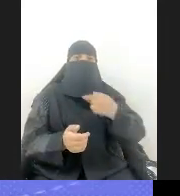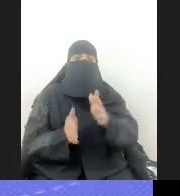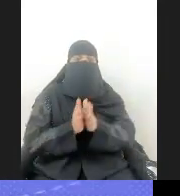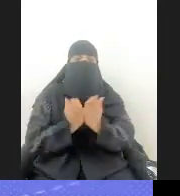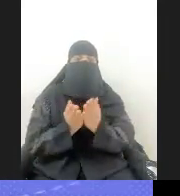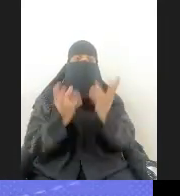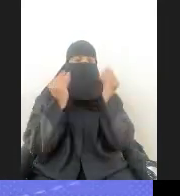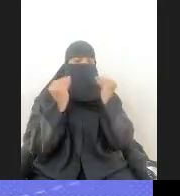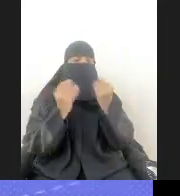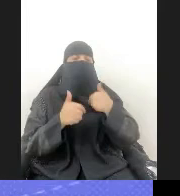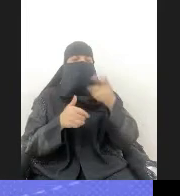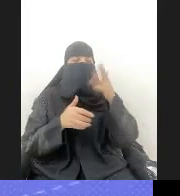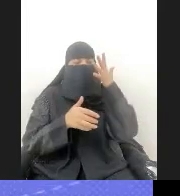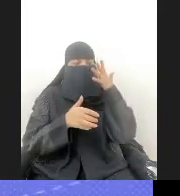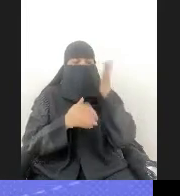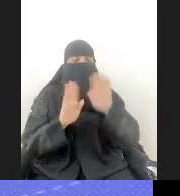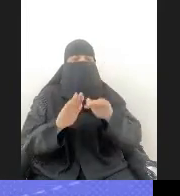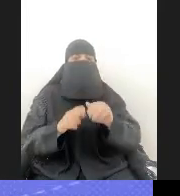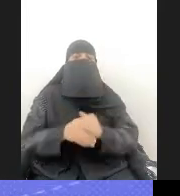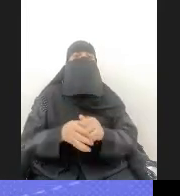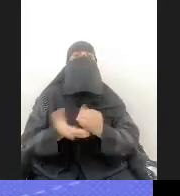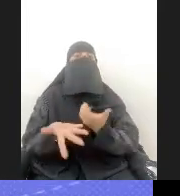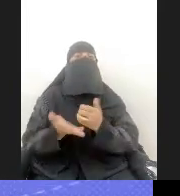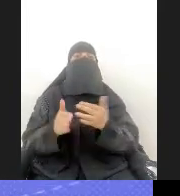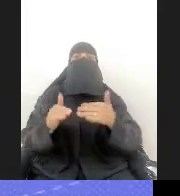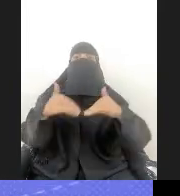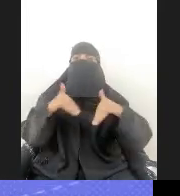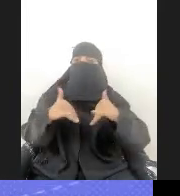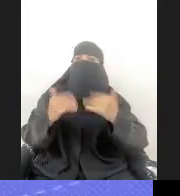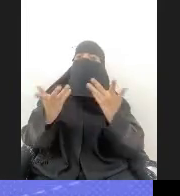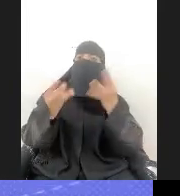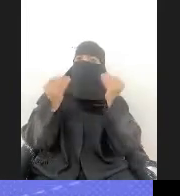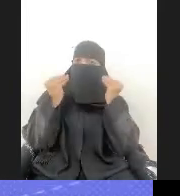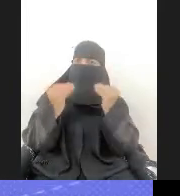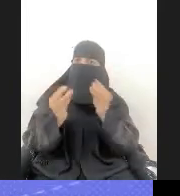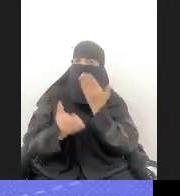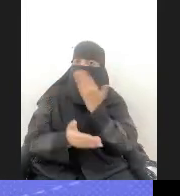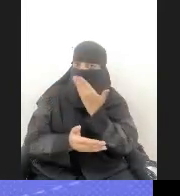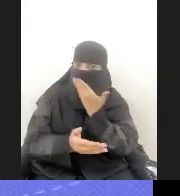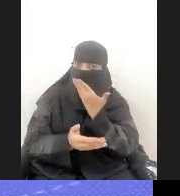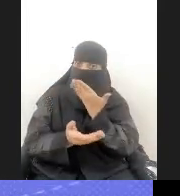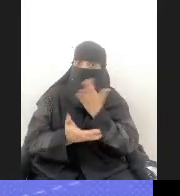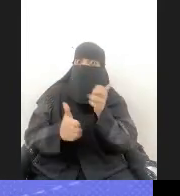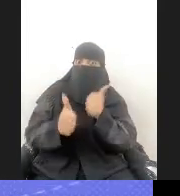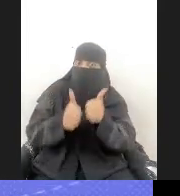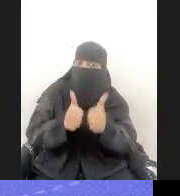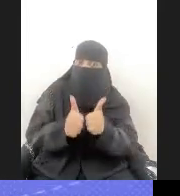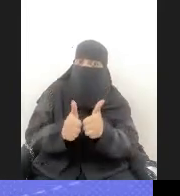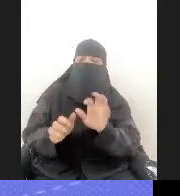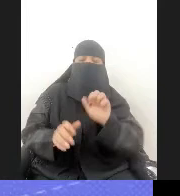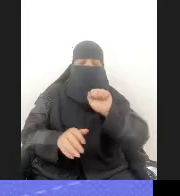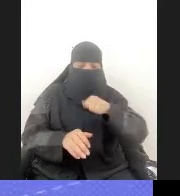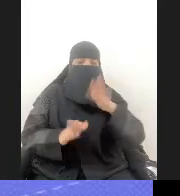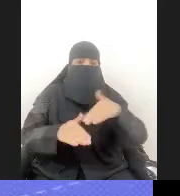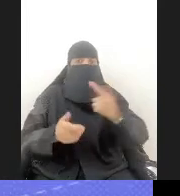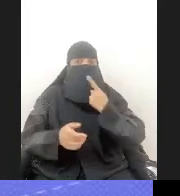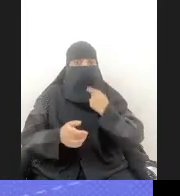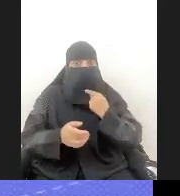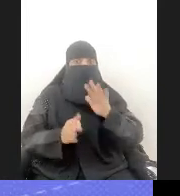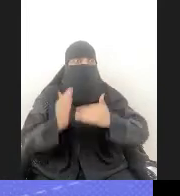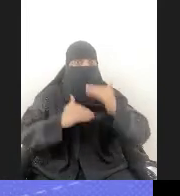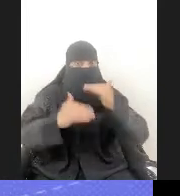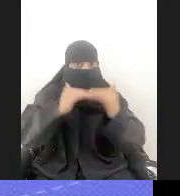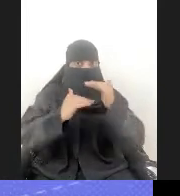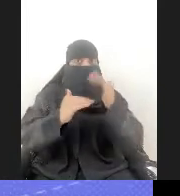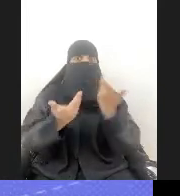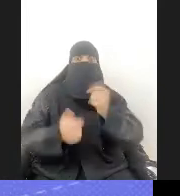العلمي وكذلك في طرائق التدريس وكذلك في أساليب التقييم. نعم نحتاج إلى التطوير هذا بلا شك، لكن ثقوا